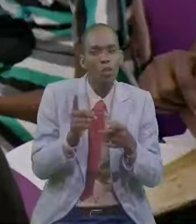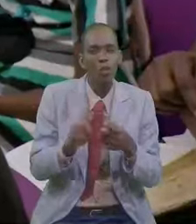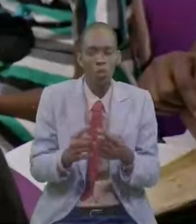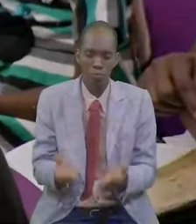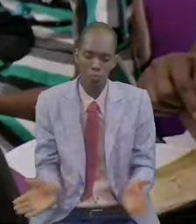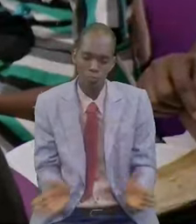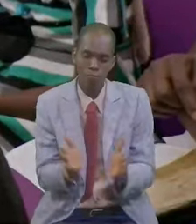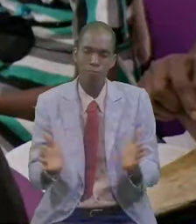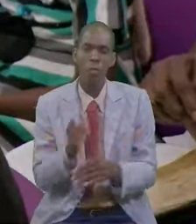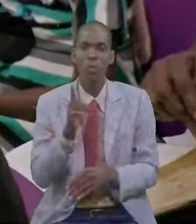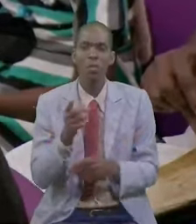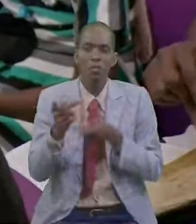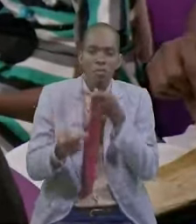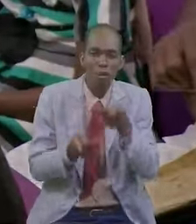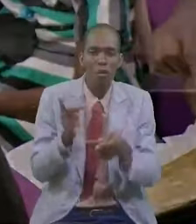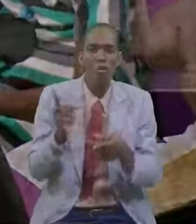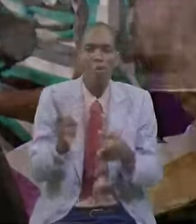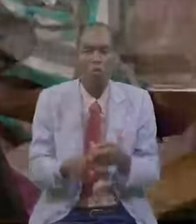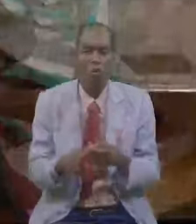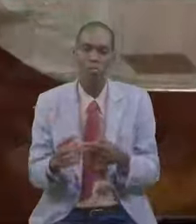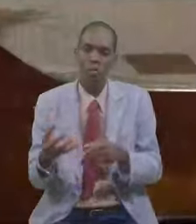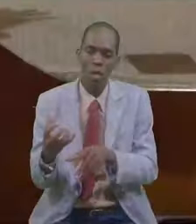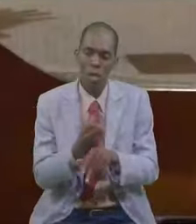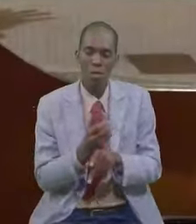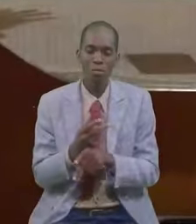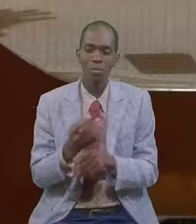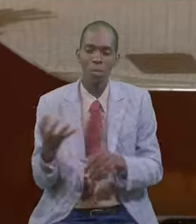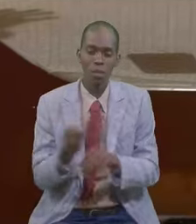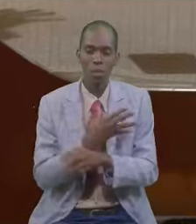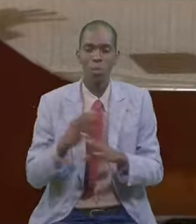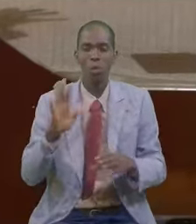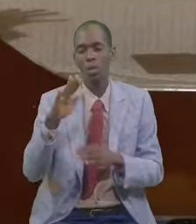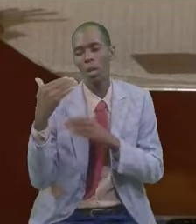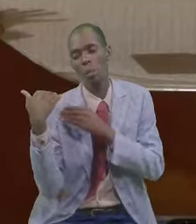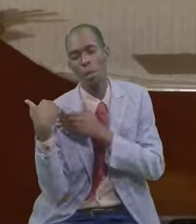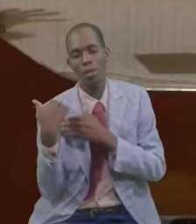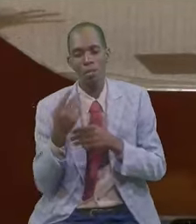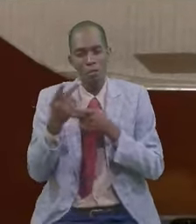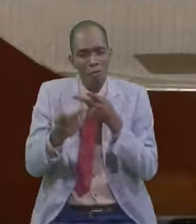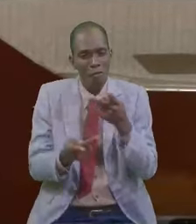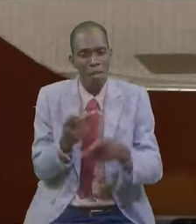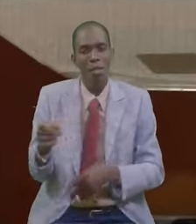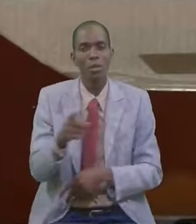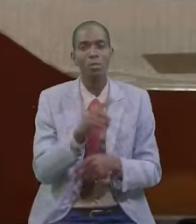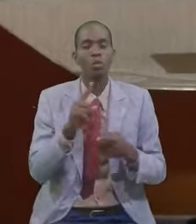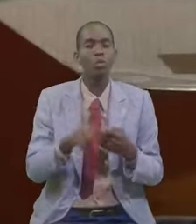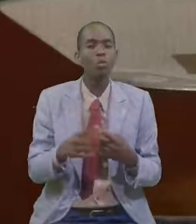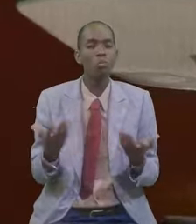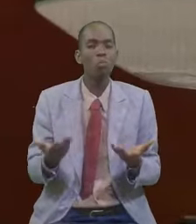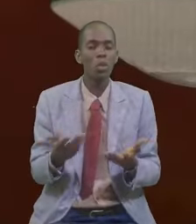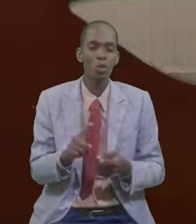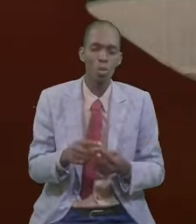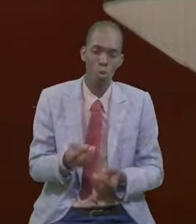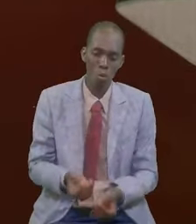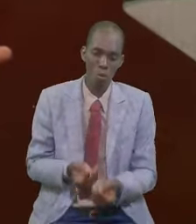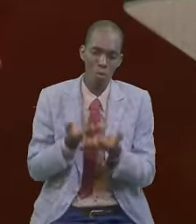les relever, les visiter afin d'ôter les fardeaux d'eux, de les visiter afin de